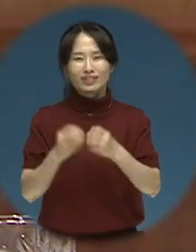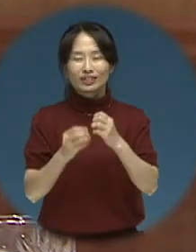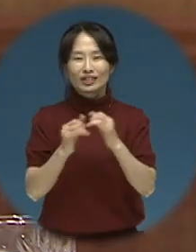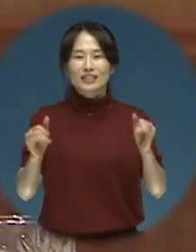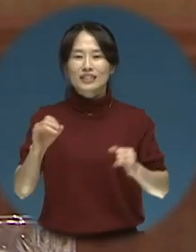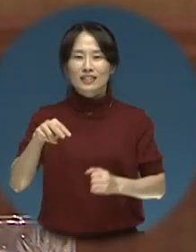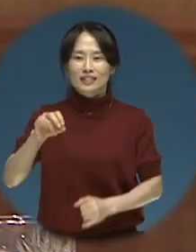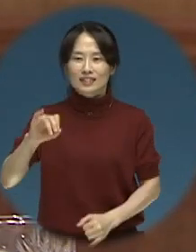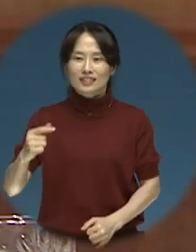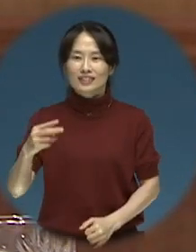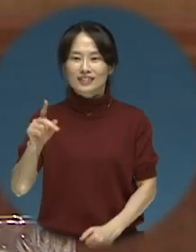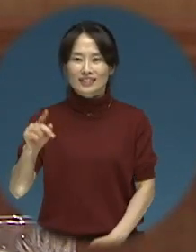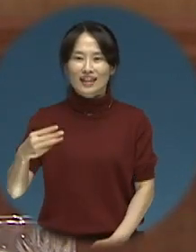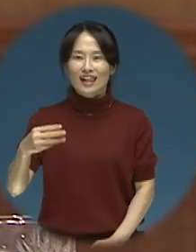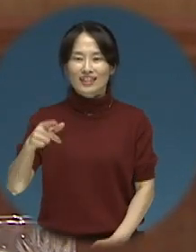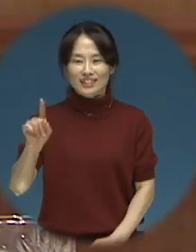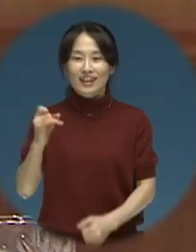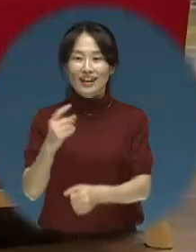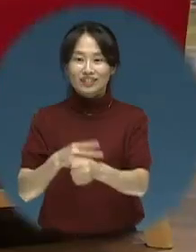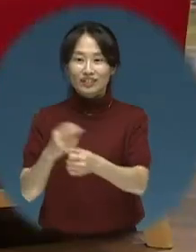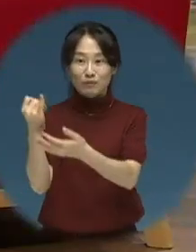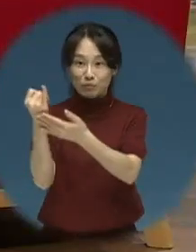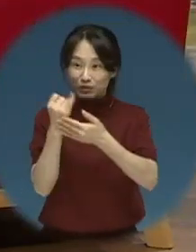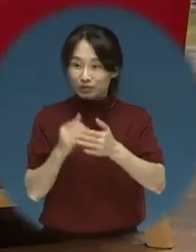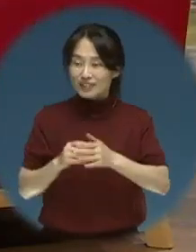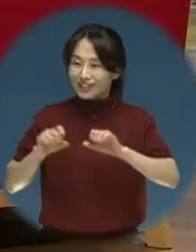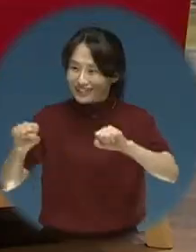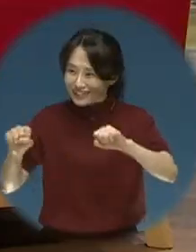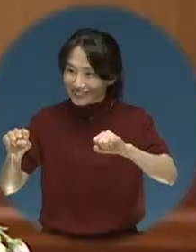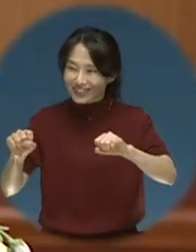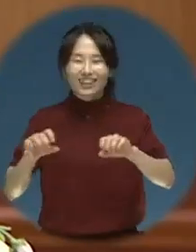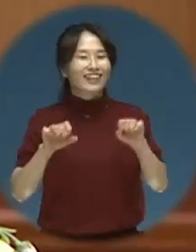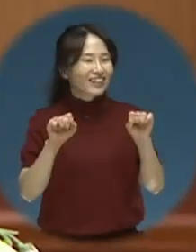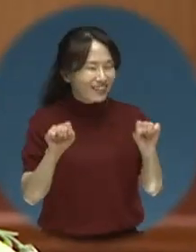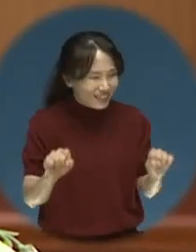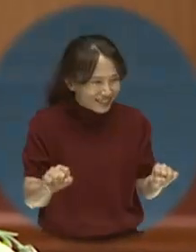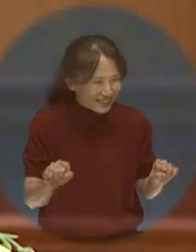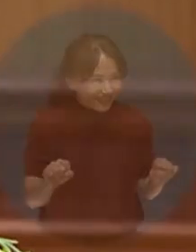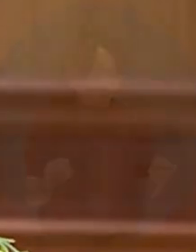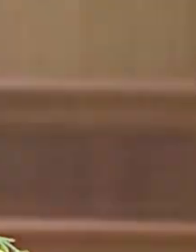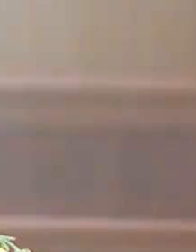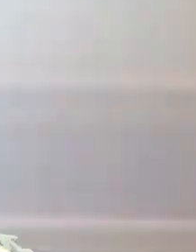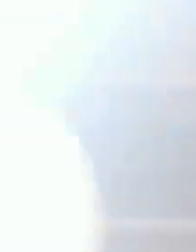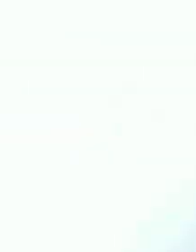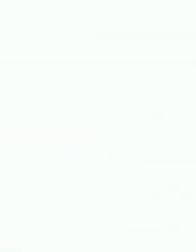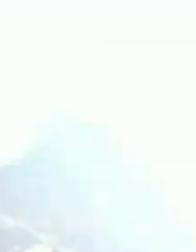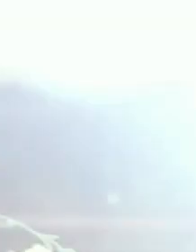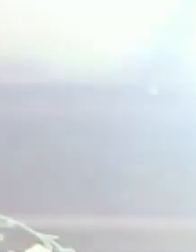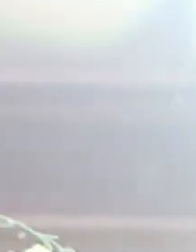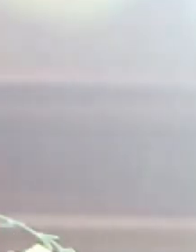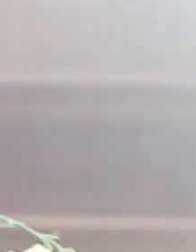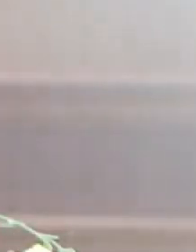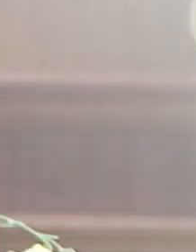시인 신달자 선생 함께 만나 뵙겠습니다. 선생님 어서 오십시오. 안녕하십니까? 예.